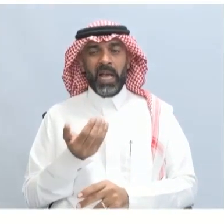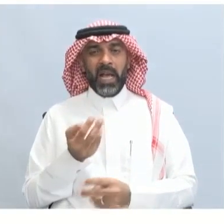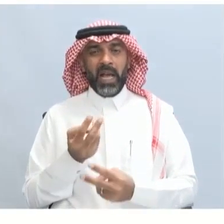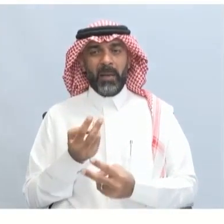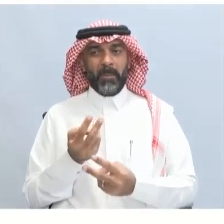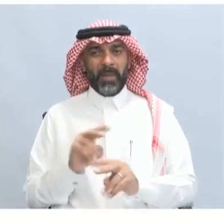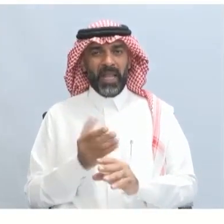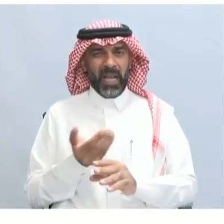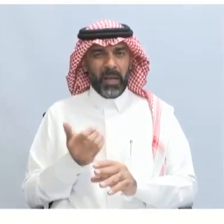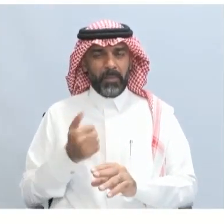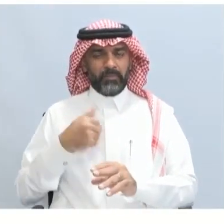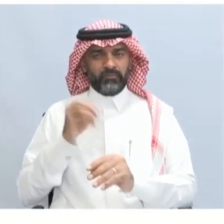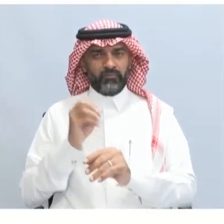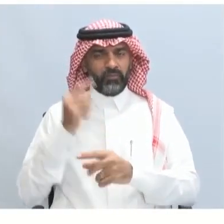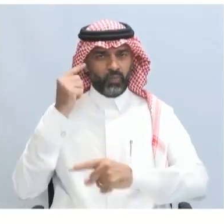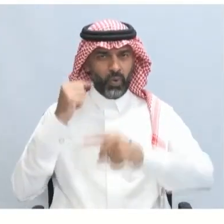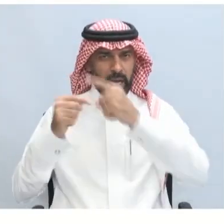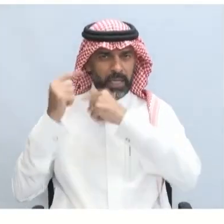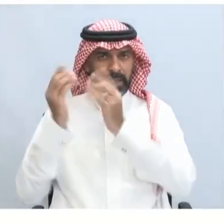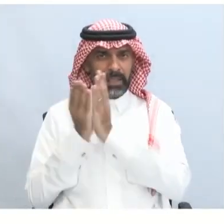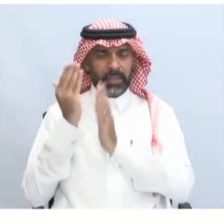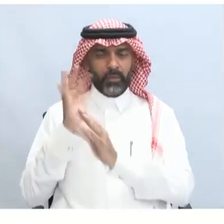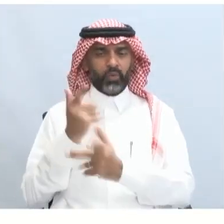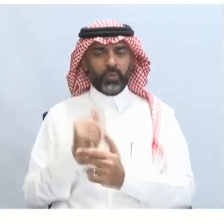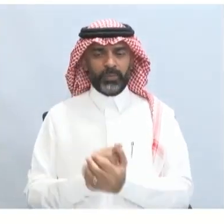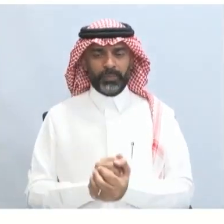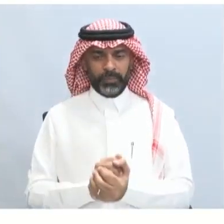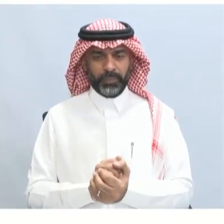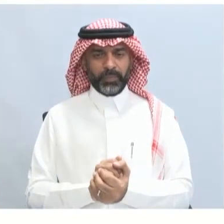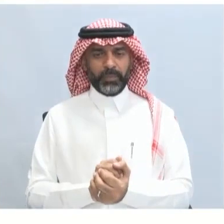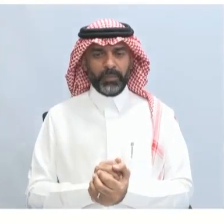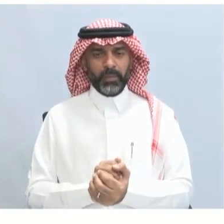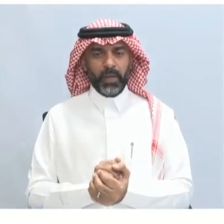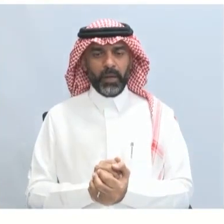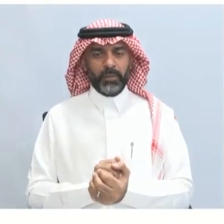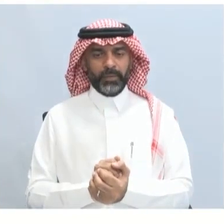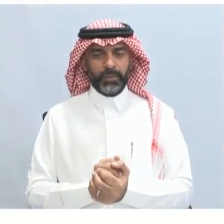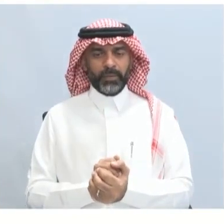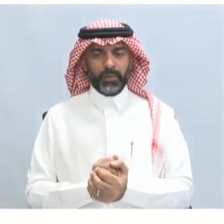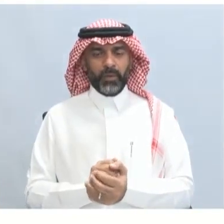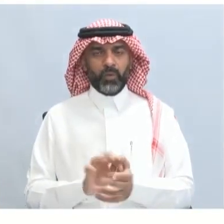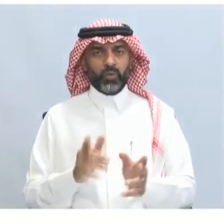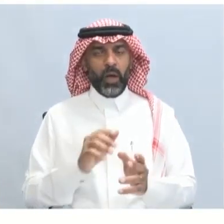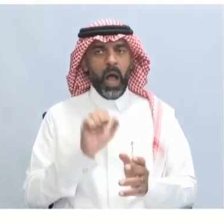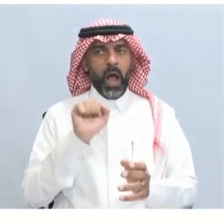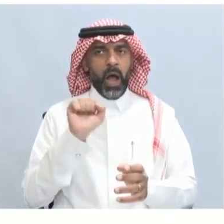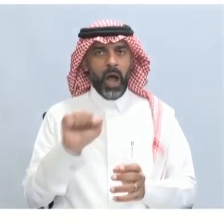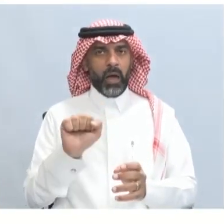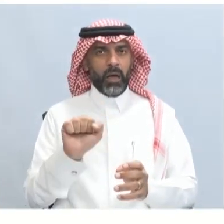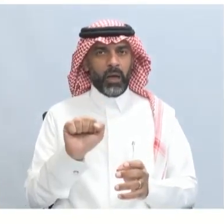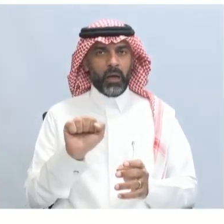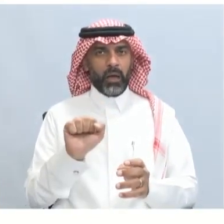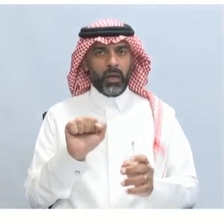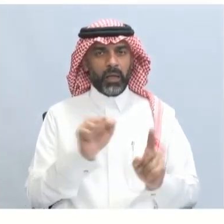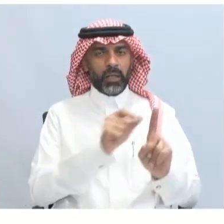في الدروس الماضيه ومن ذلك ما ذكرنا في جانب محل الحق في جانب محل